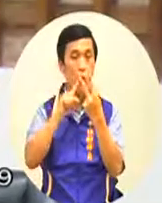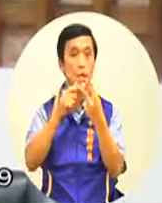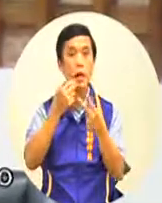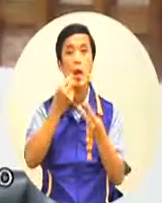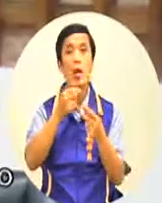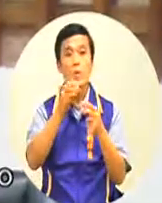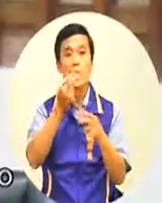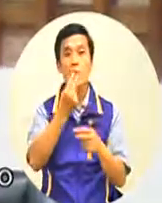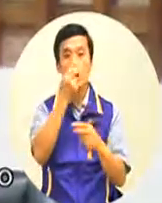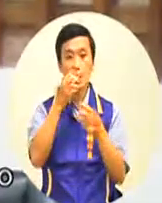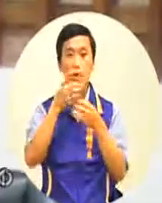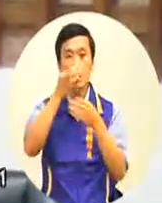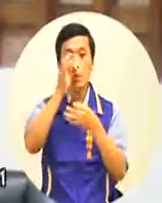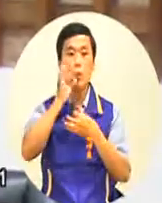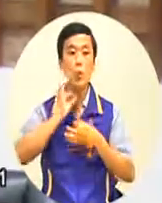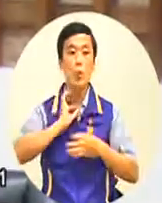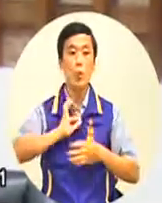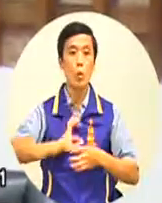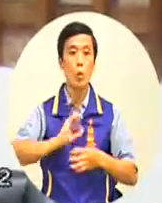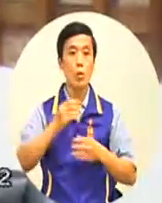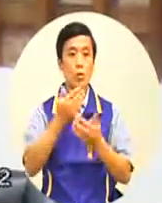请教社会局长啦吼。